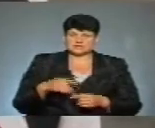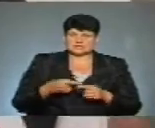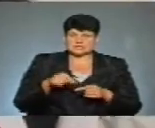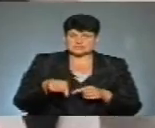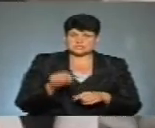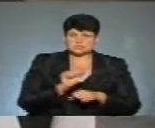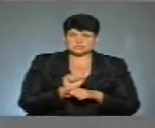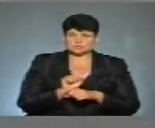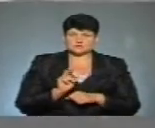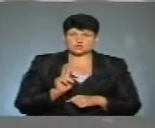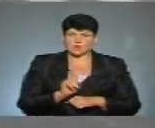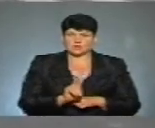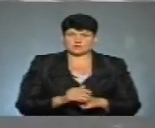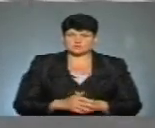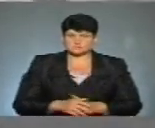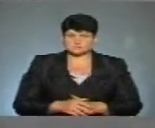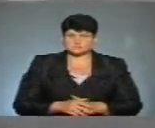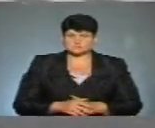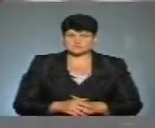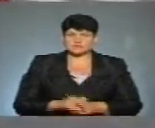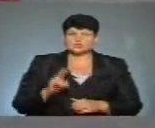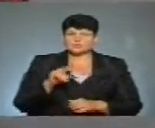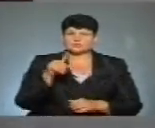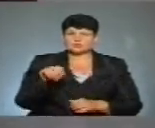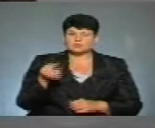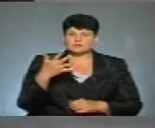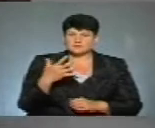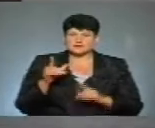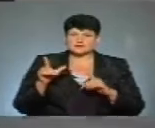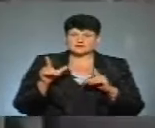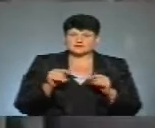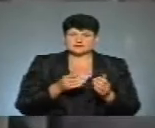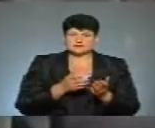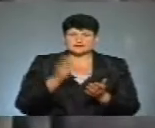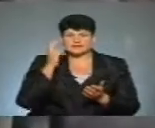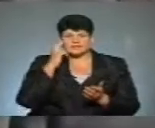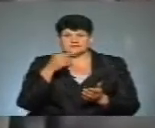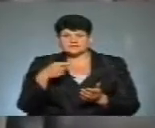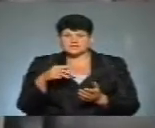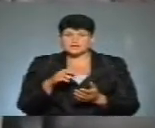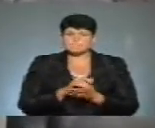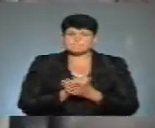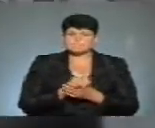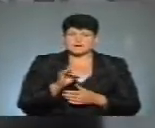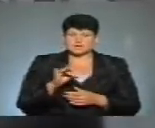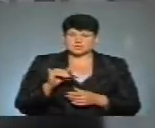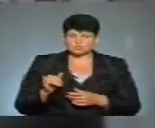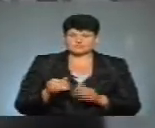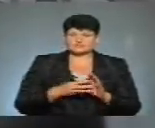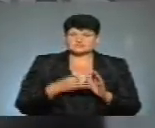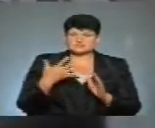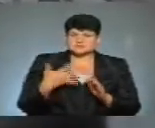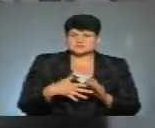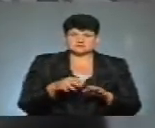зупинці тролейбус. Тролейбус номер 5 курсує за маршрутом Київська Миро. О 8:50 у салоні